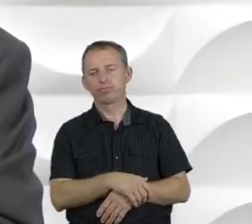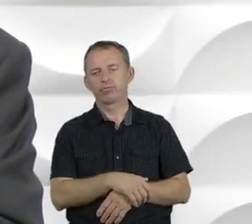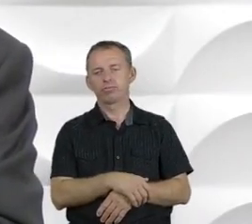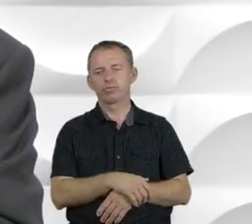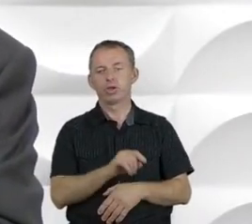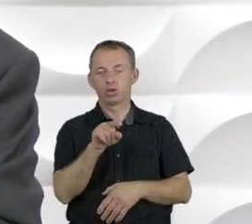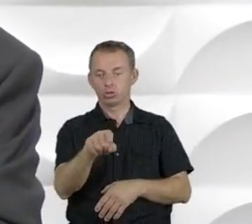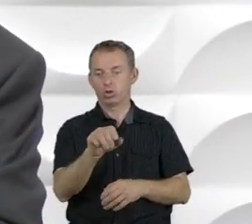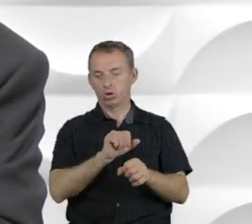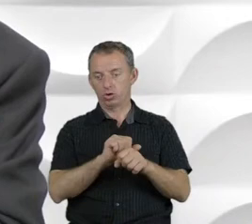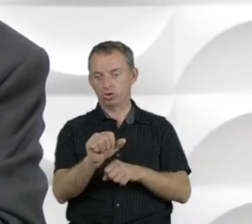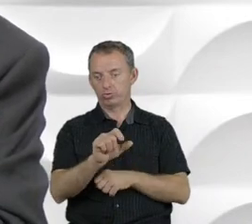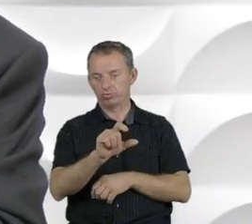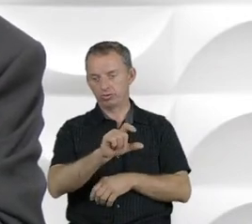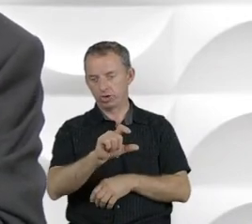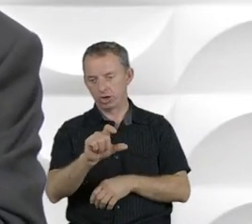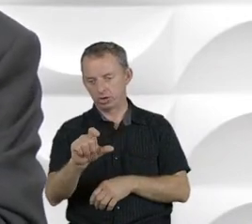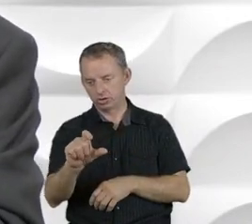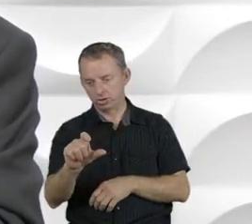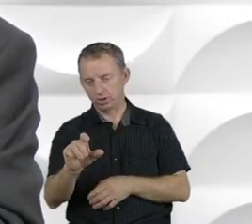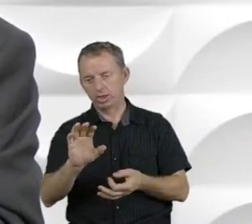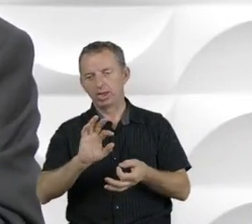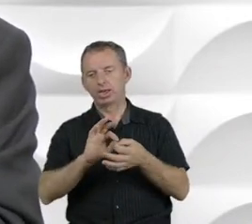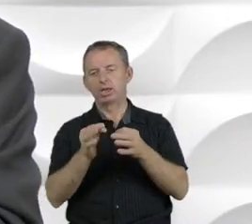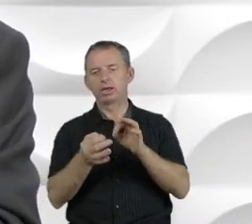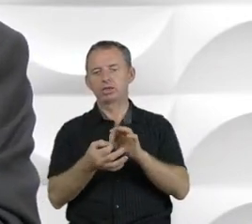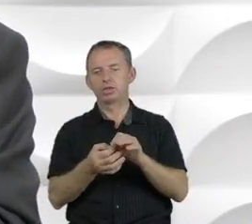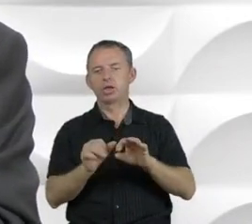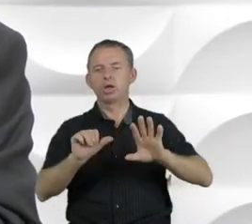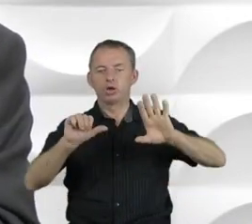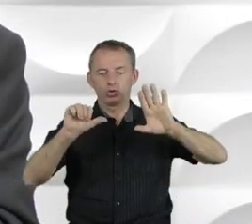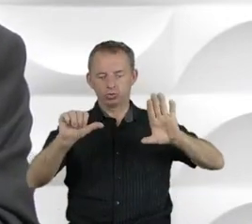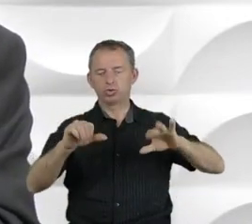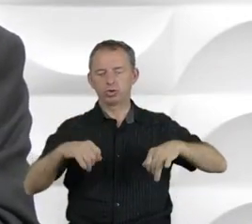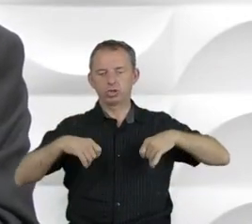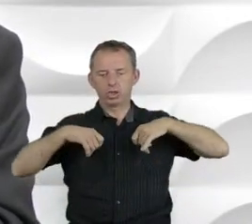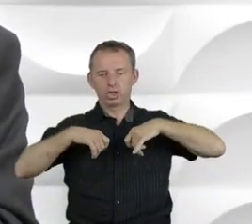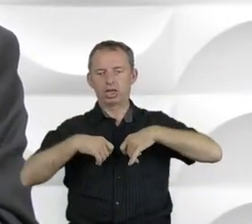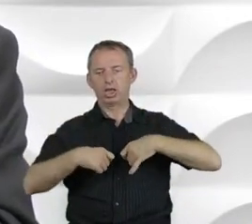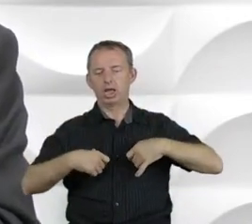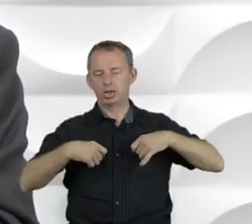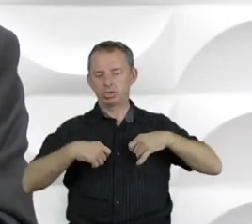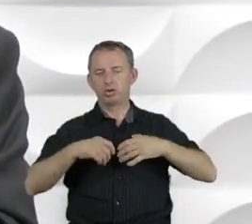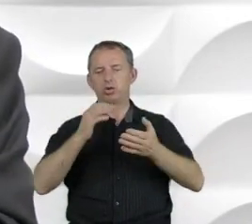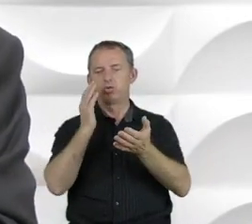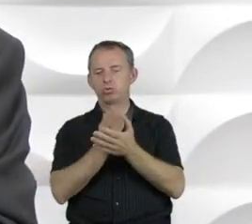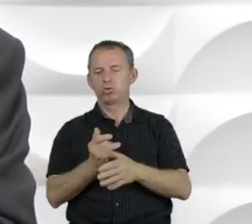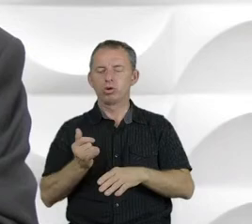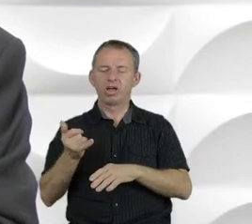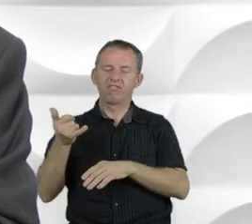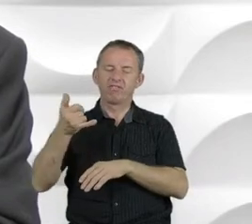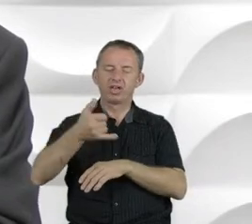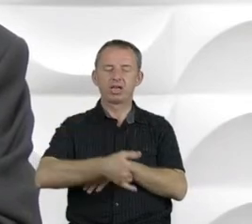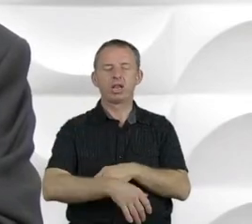I to jest w czasie, gdy 6 anioł już wylał swoją czaszę.